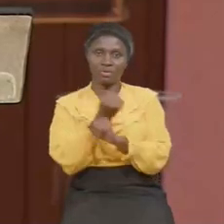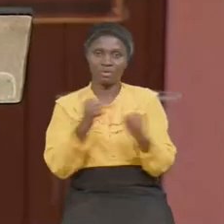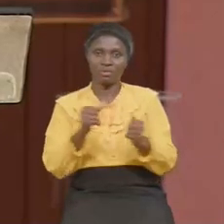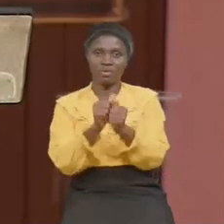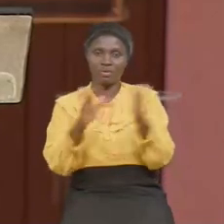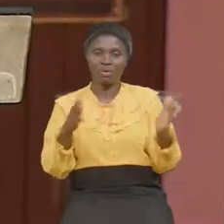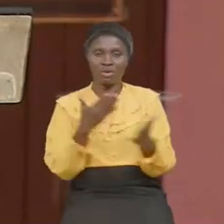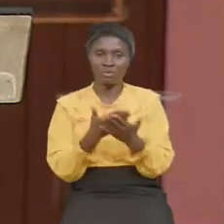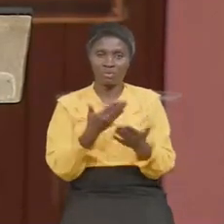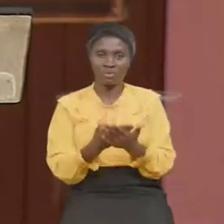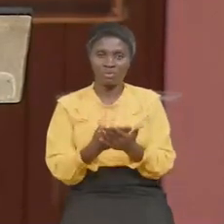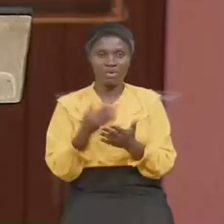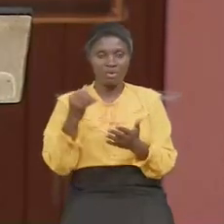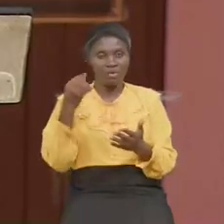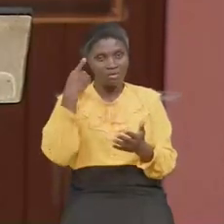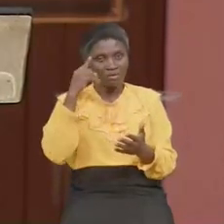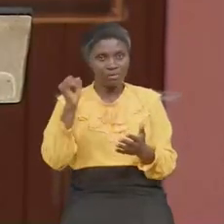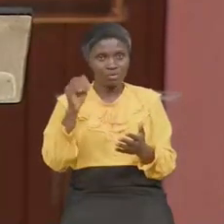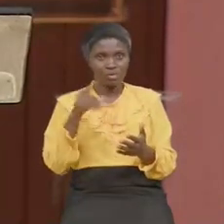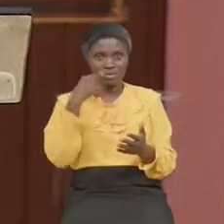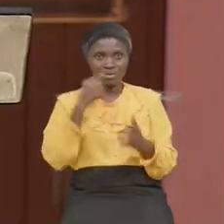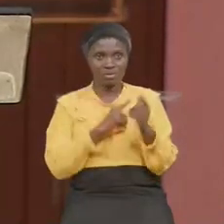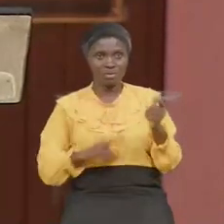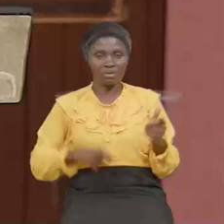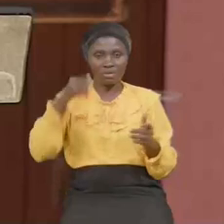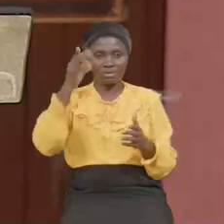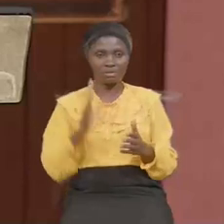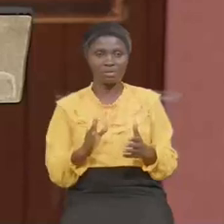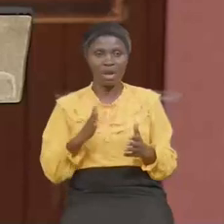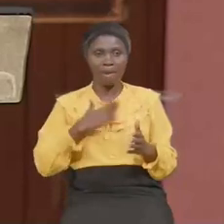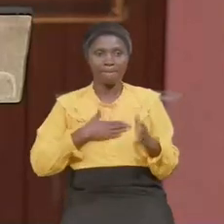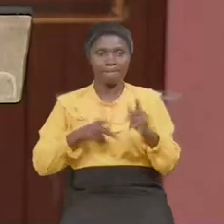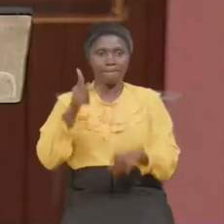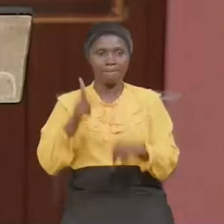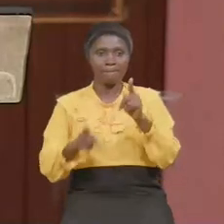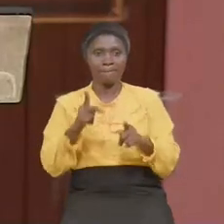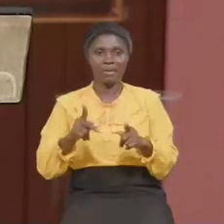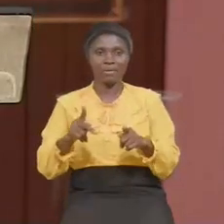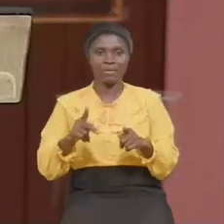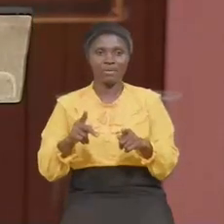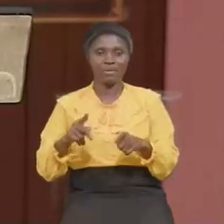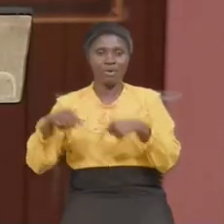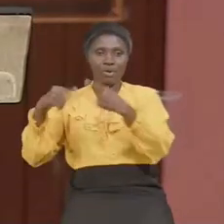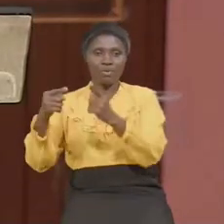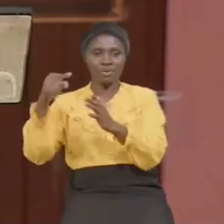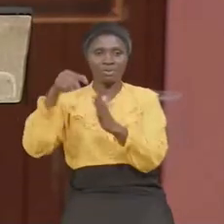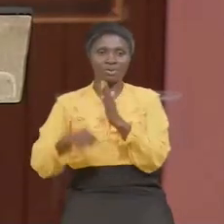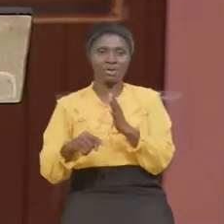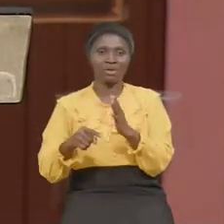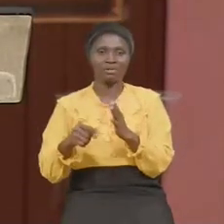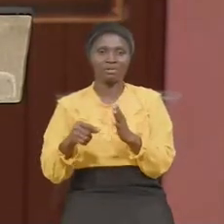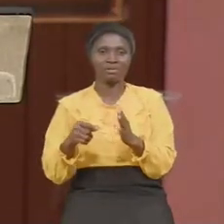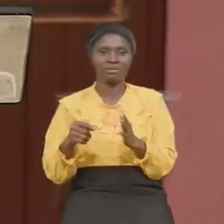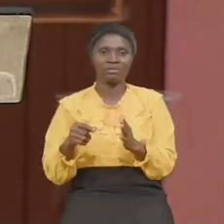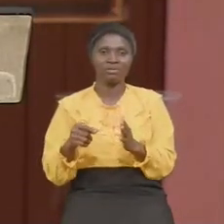Seigneur l'Éternel. Jadis mon peuple descendit en Égypte pour y séjourner. Puis l'Assyrien l'opprima